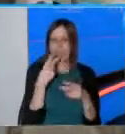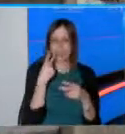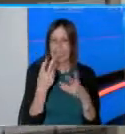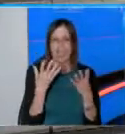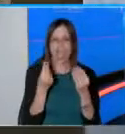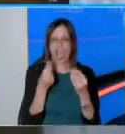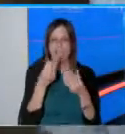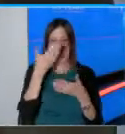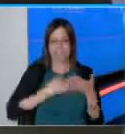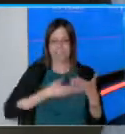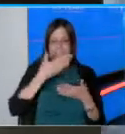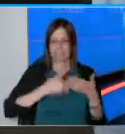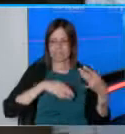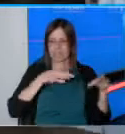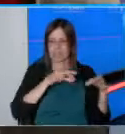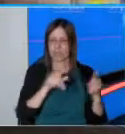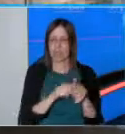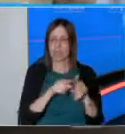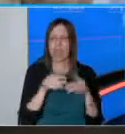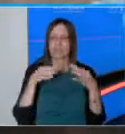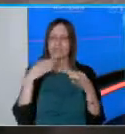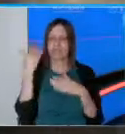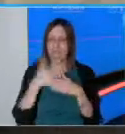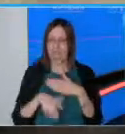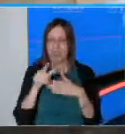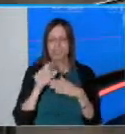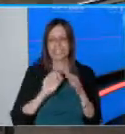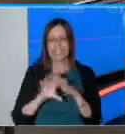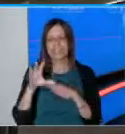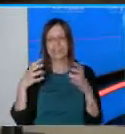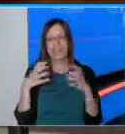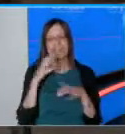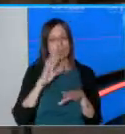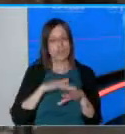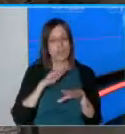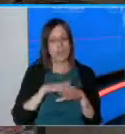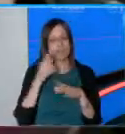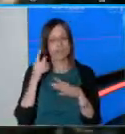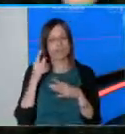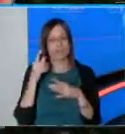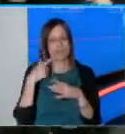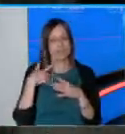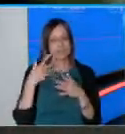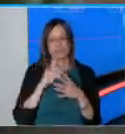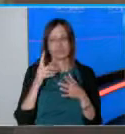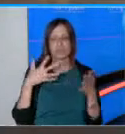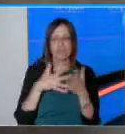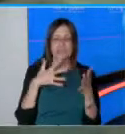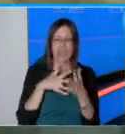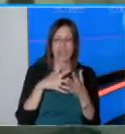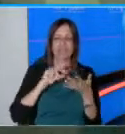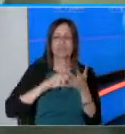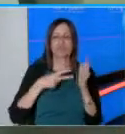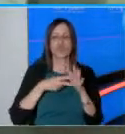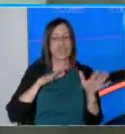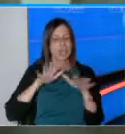הרבה מסמכים כמו המסמך האחרון שיצא מקבינט המומחים, שסותר ומבקר את מדיניות הממשלה. אני